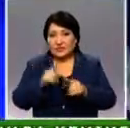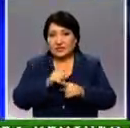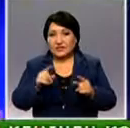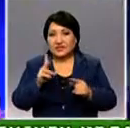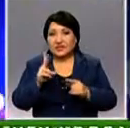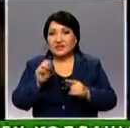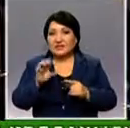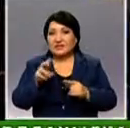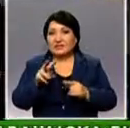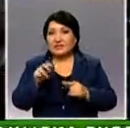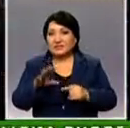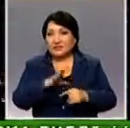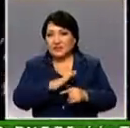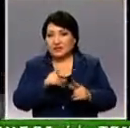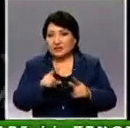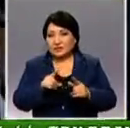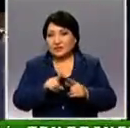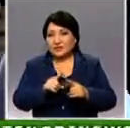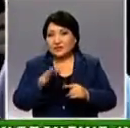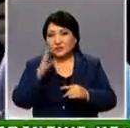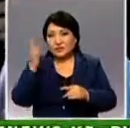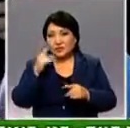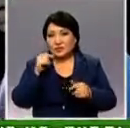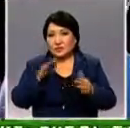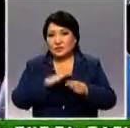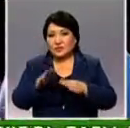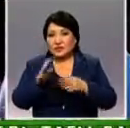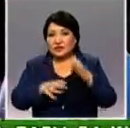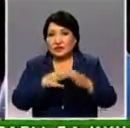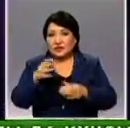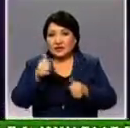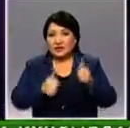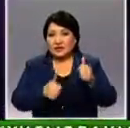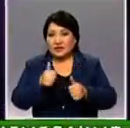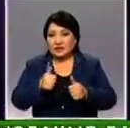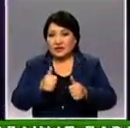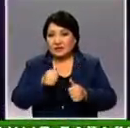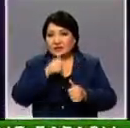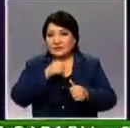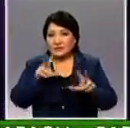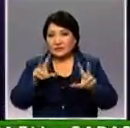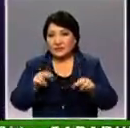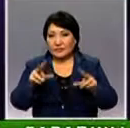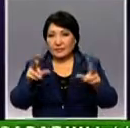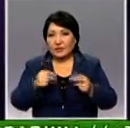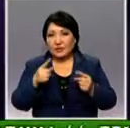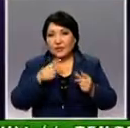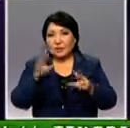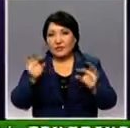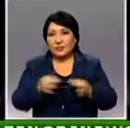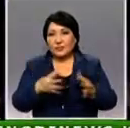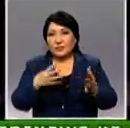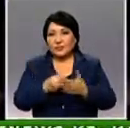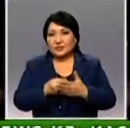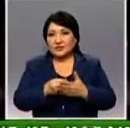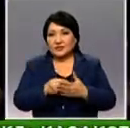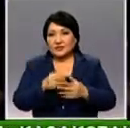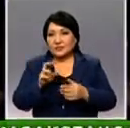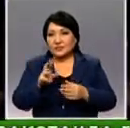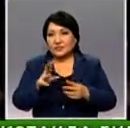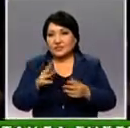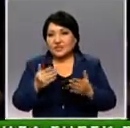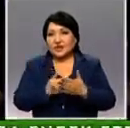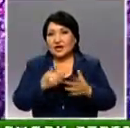кезі тобында өнер көрсеткен орындаушы енді халықаралық байқауда бағын сынамақ. Бүгінгі кеште өнерпаз өзінің «Берілме» атты жаңа әнін